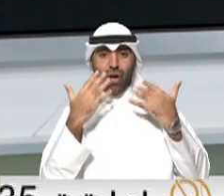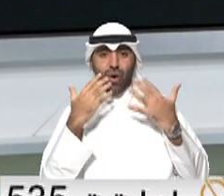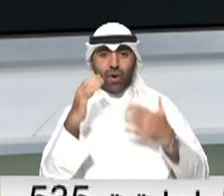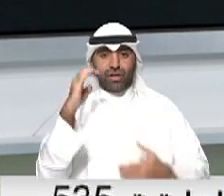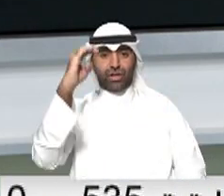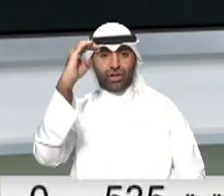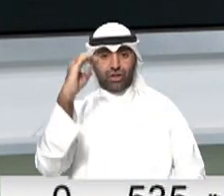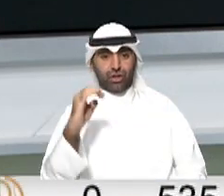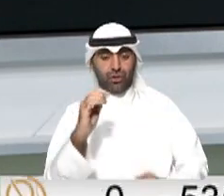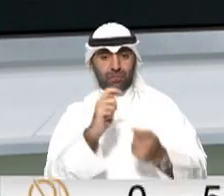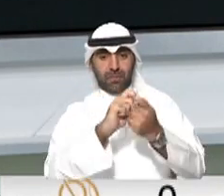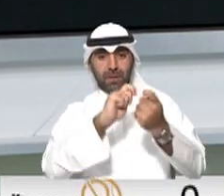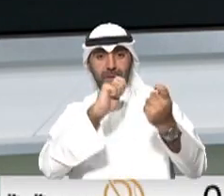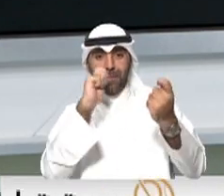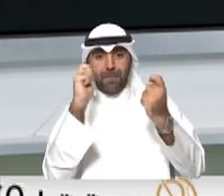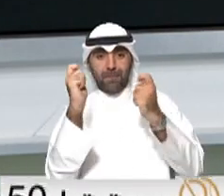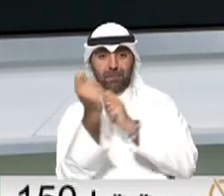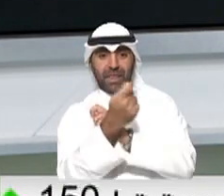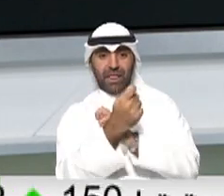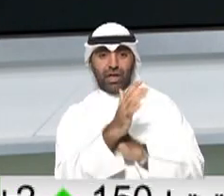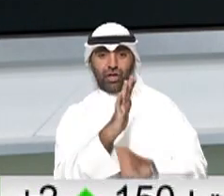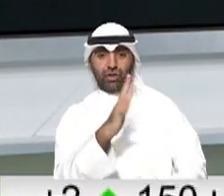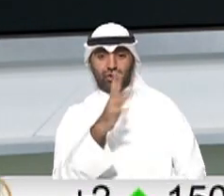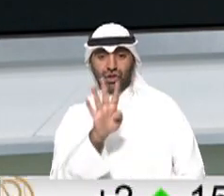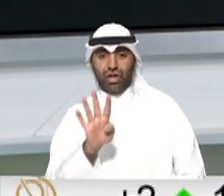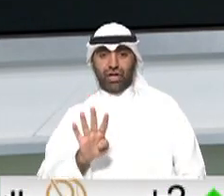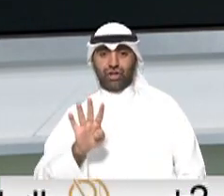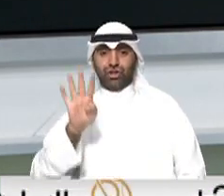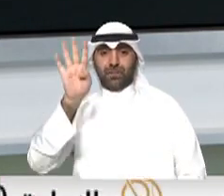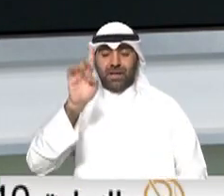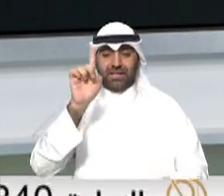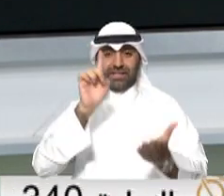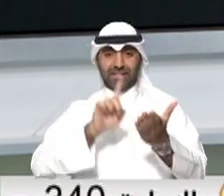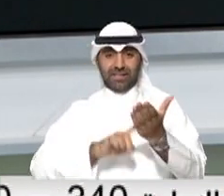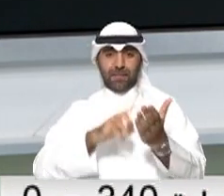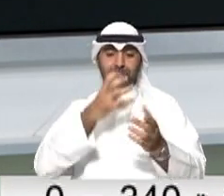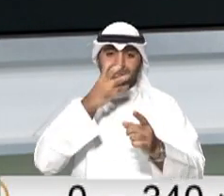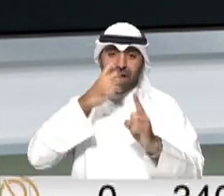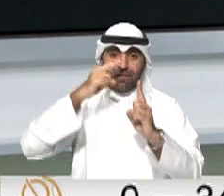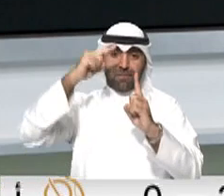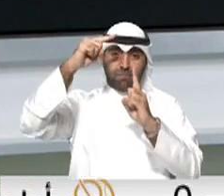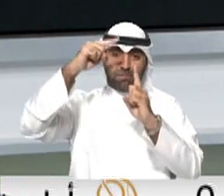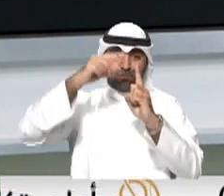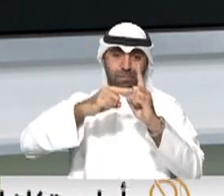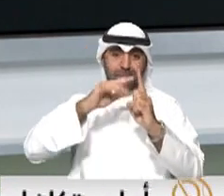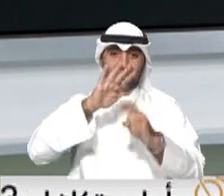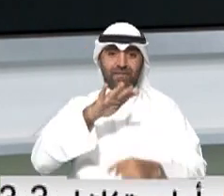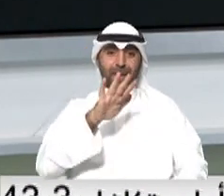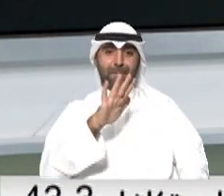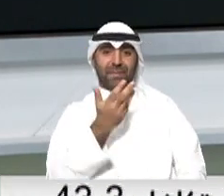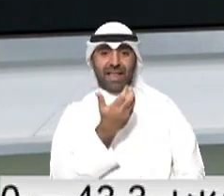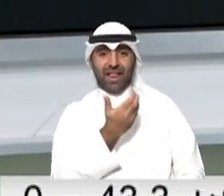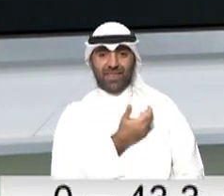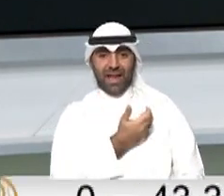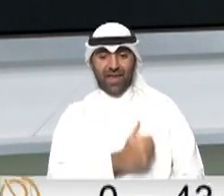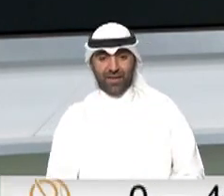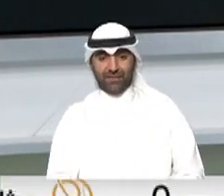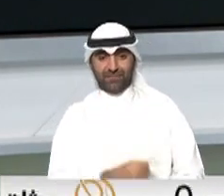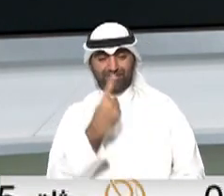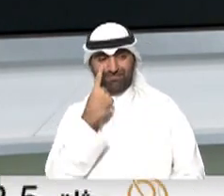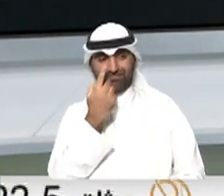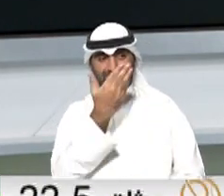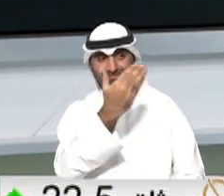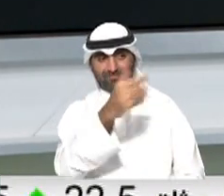راح تقل درجات الحرارة نسبيا. أما الحال الطقس الحالي في مدينة الكويت وضواحيها، سماء غائمة